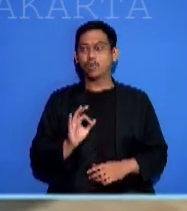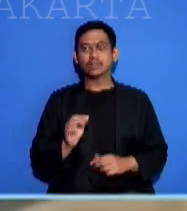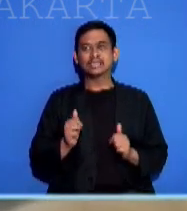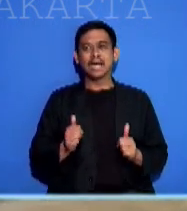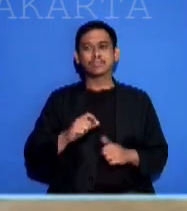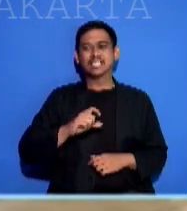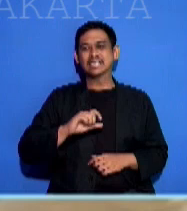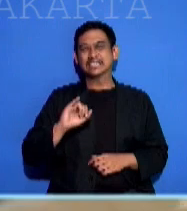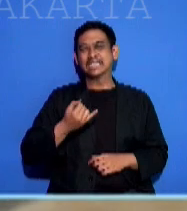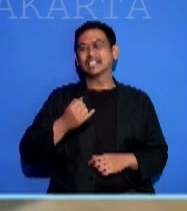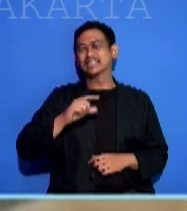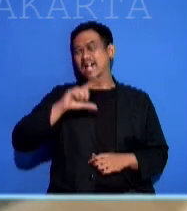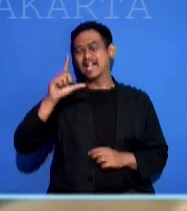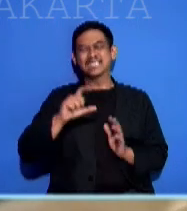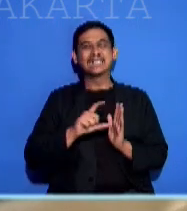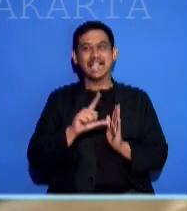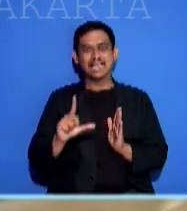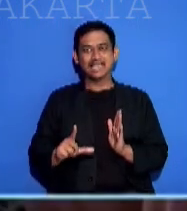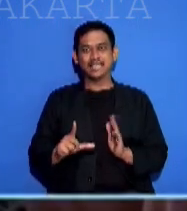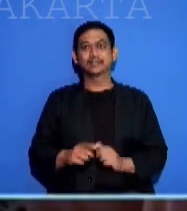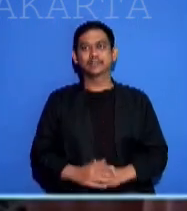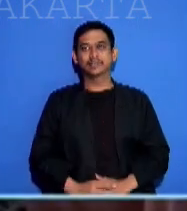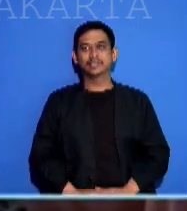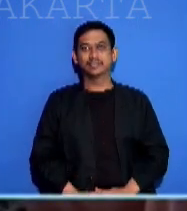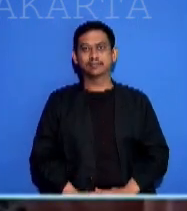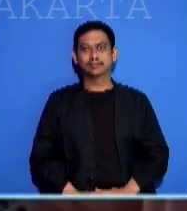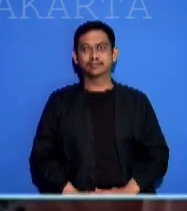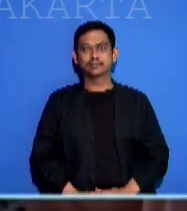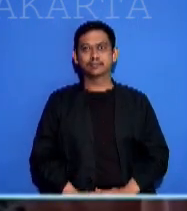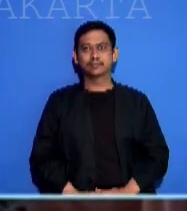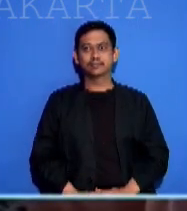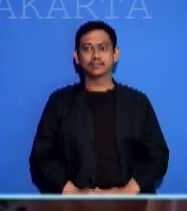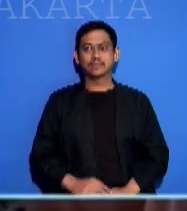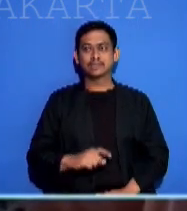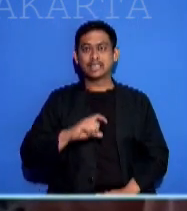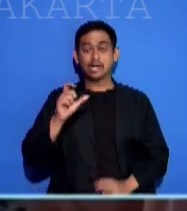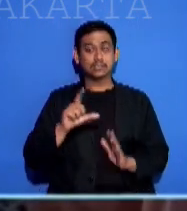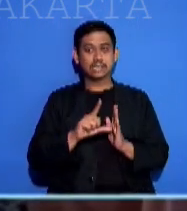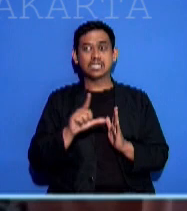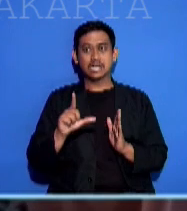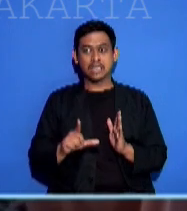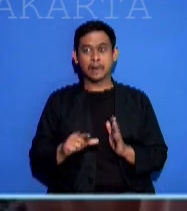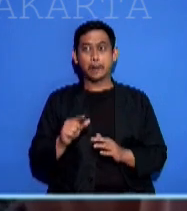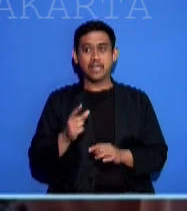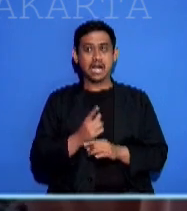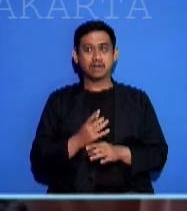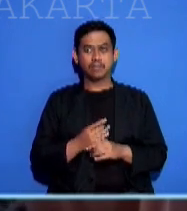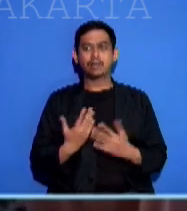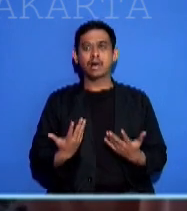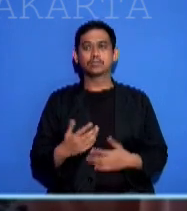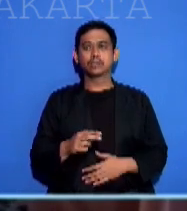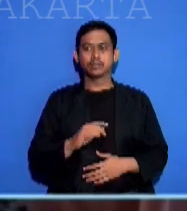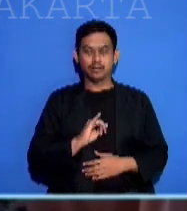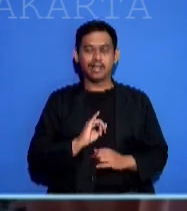semacam seleksi yang memungkinkan caleg menang atau gagal. Hal pertama yang dilakukan para caleg adalah ikhlas menerima kenyataan tidak lolos ke